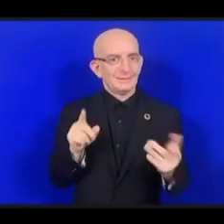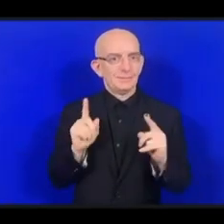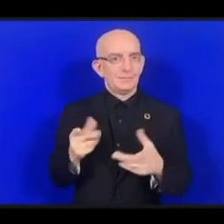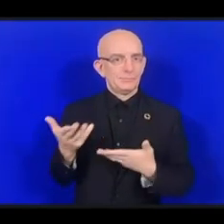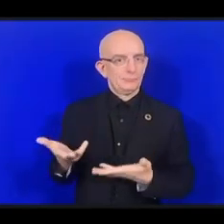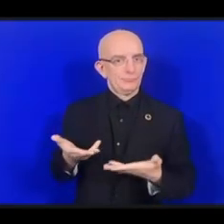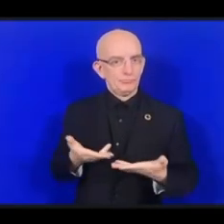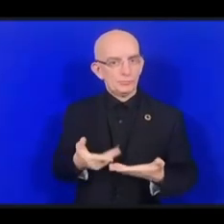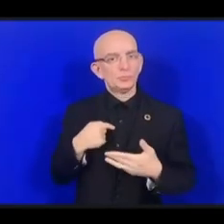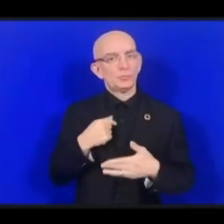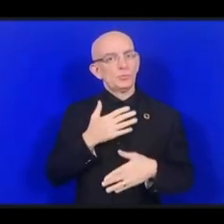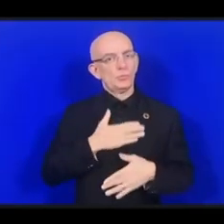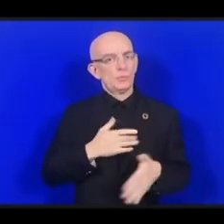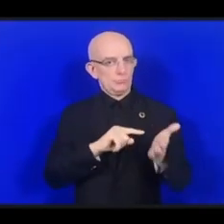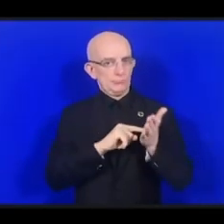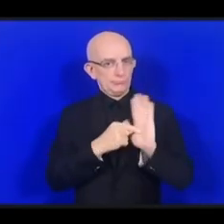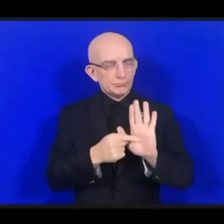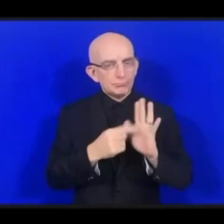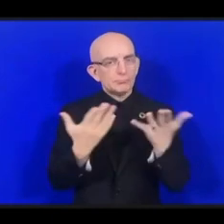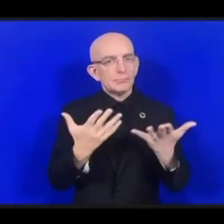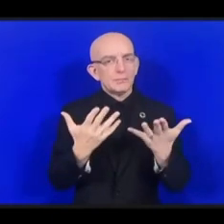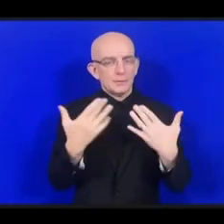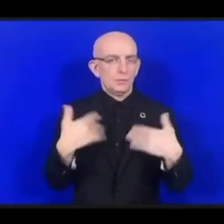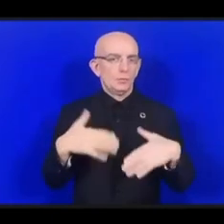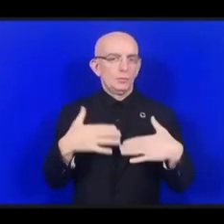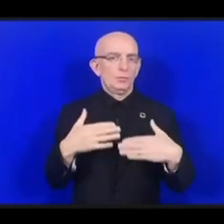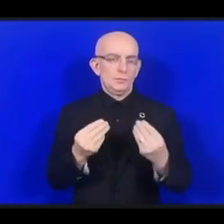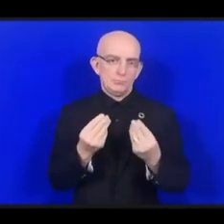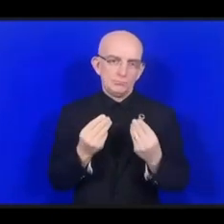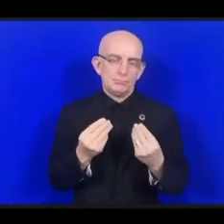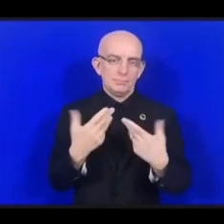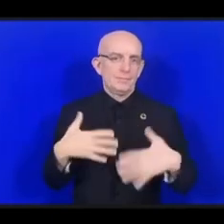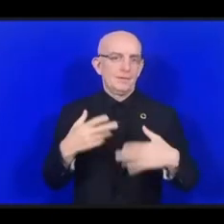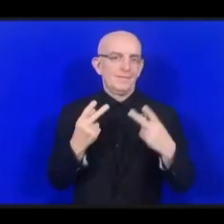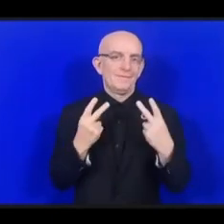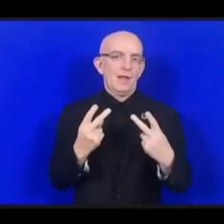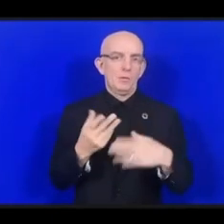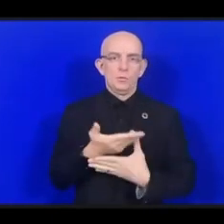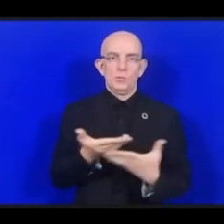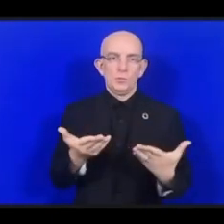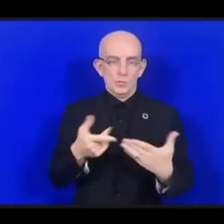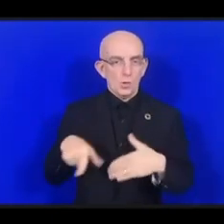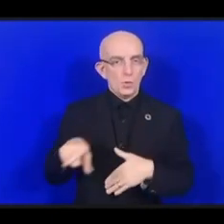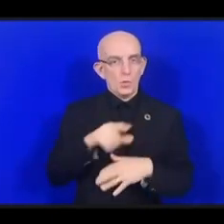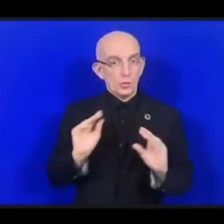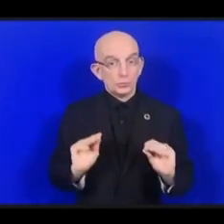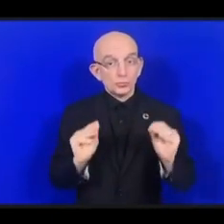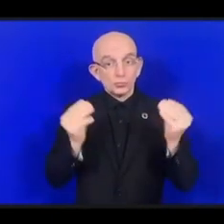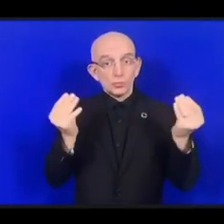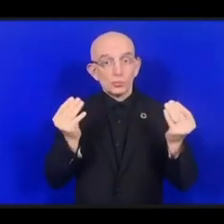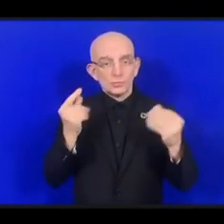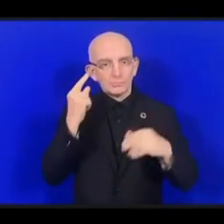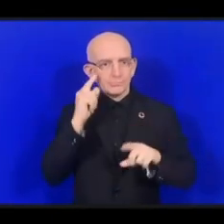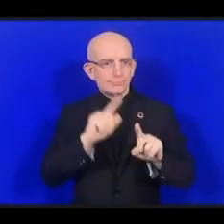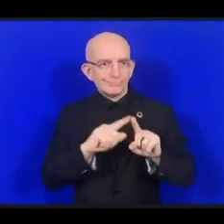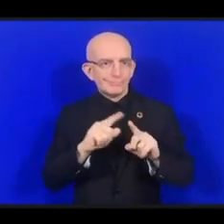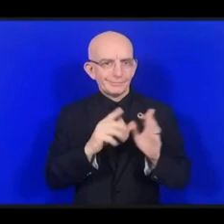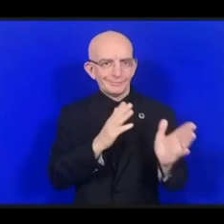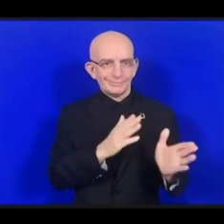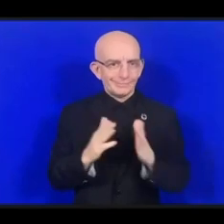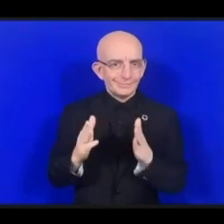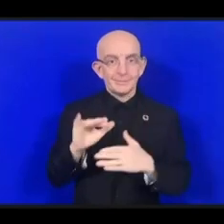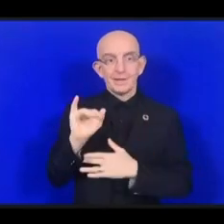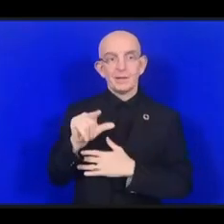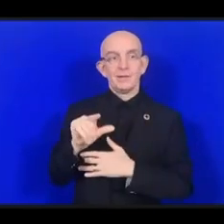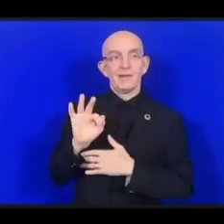清晰地了解到，我们要对于今天的挑战迎难而上。今年的年会